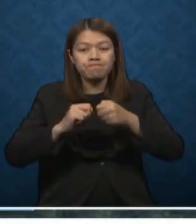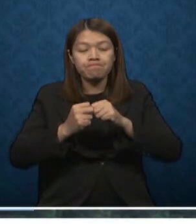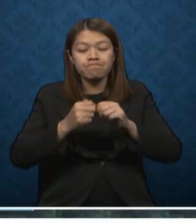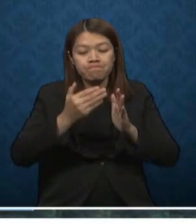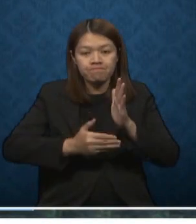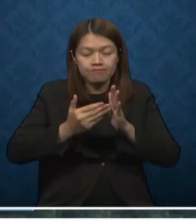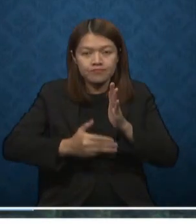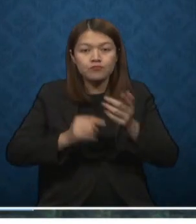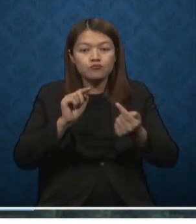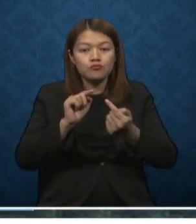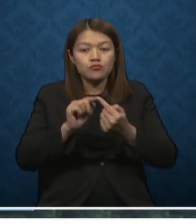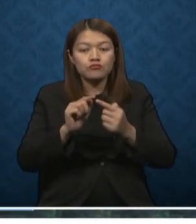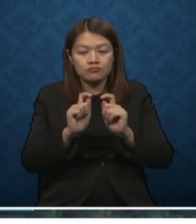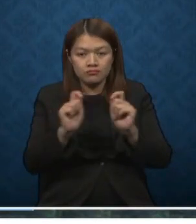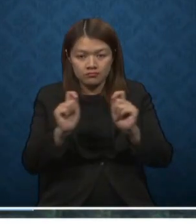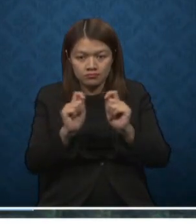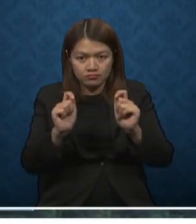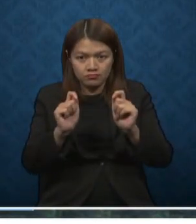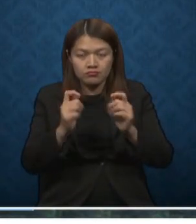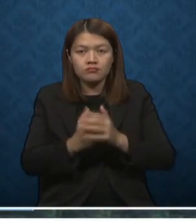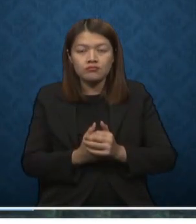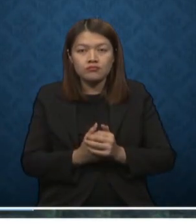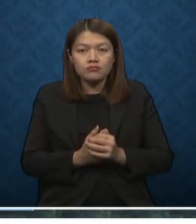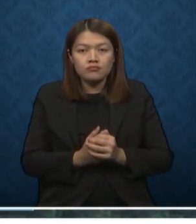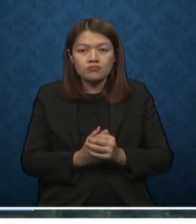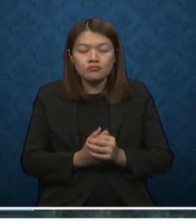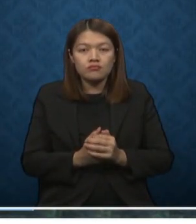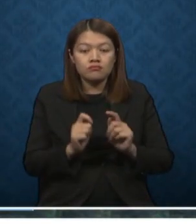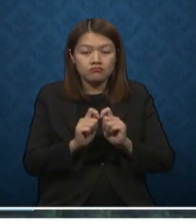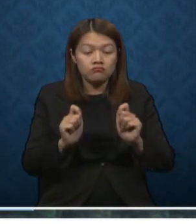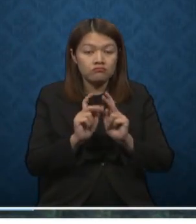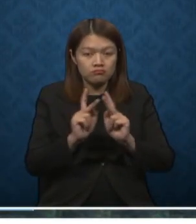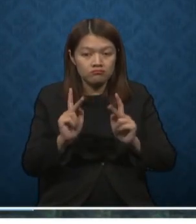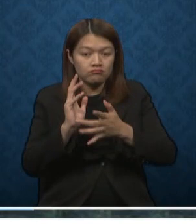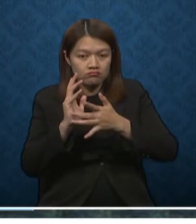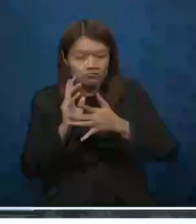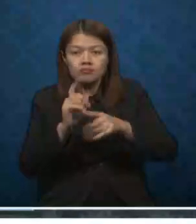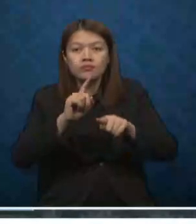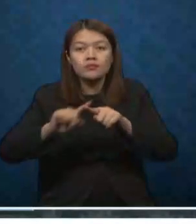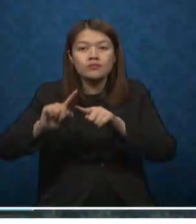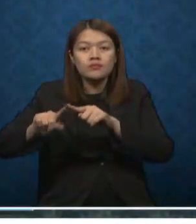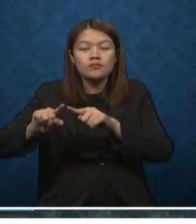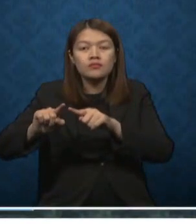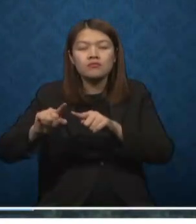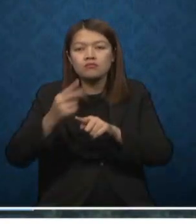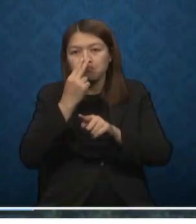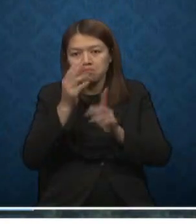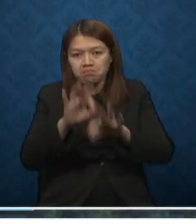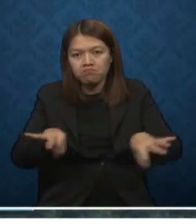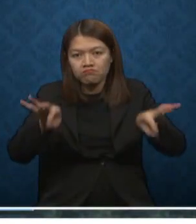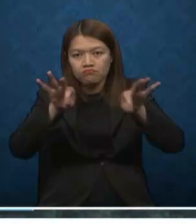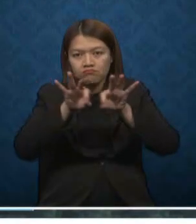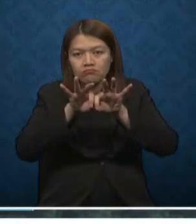สรรคที่คณะอนุกรรมการคณะกรรมการเทคโนโลยีสารสนเทศได้ให้ความสำคัญนะ